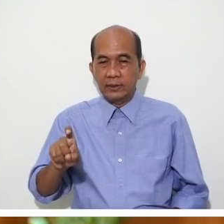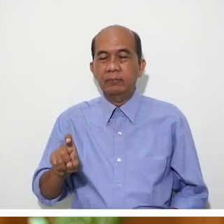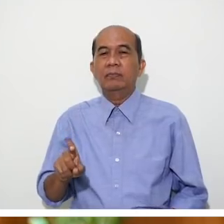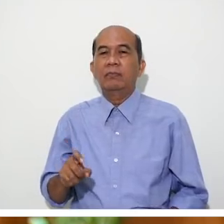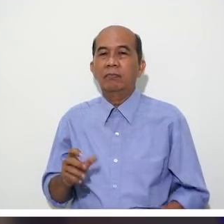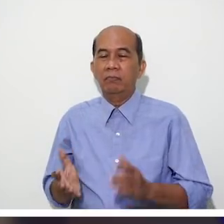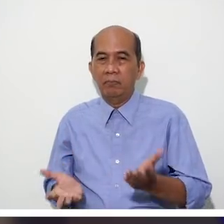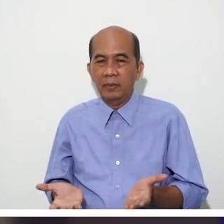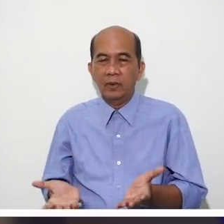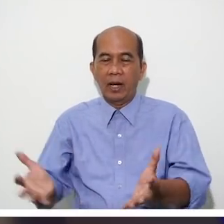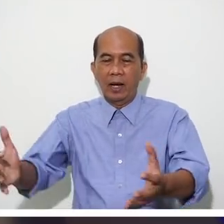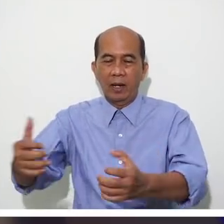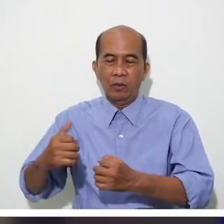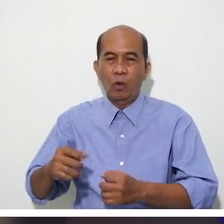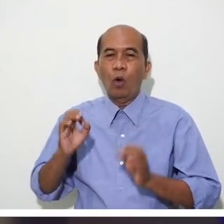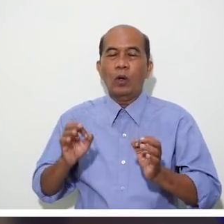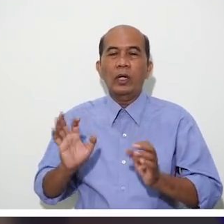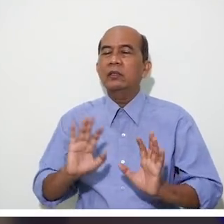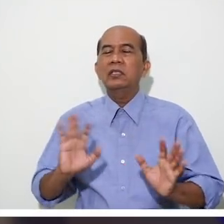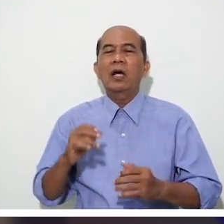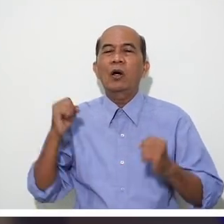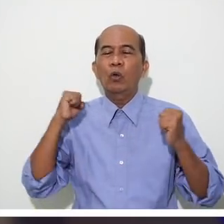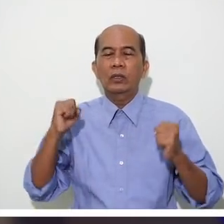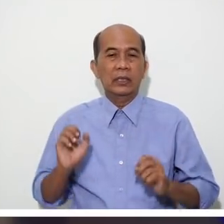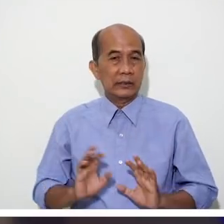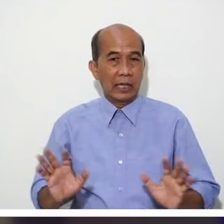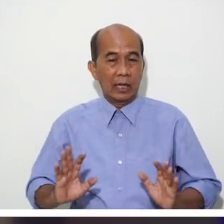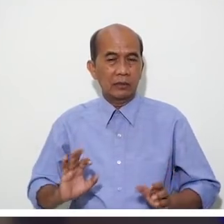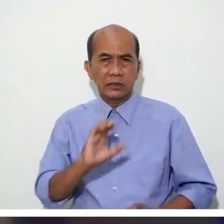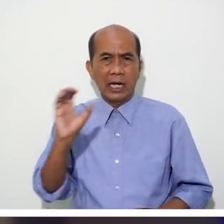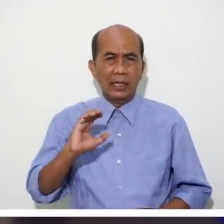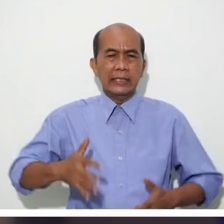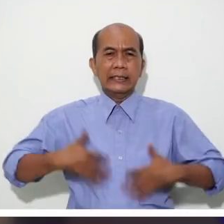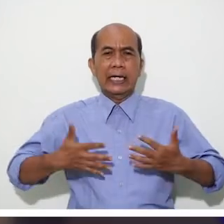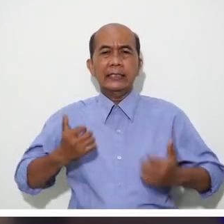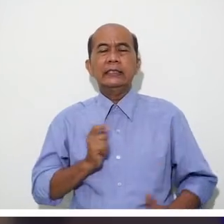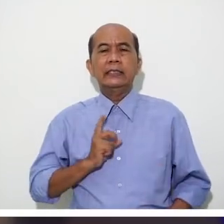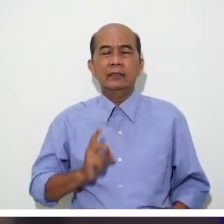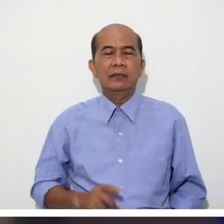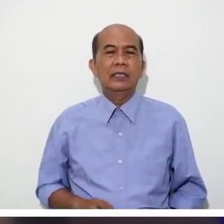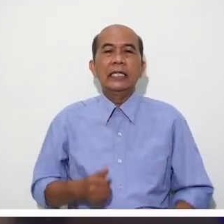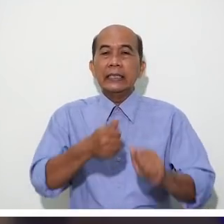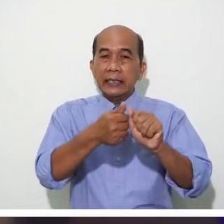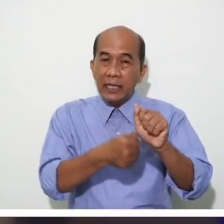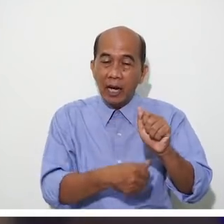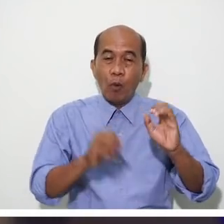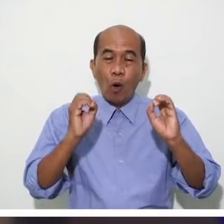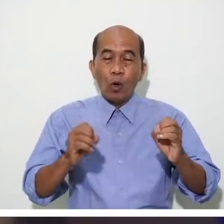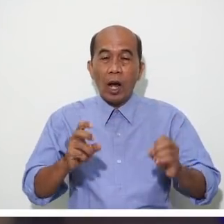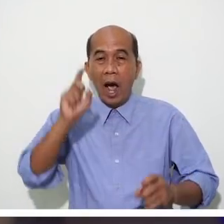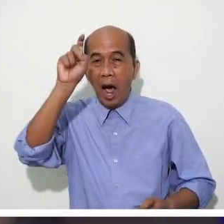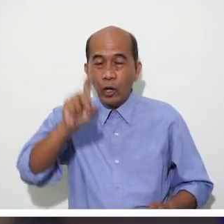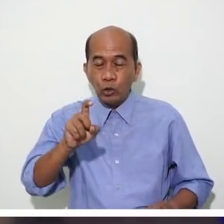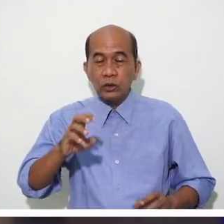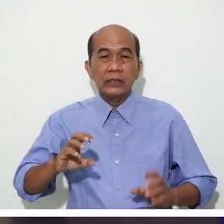tidak kuat. Dan jangan kita mencari kesenangan kita sendiri. Setiap orang di antara kita harus